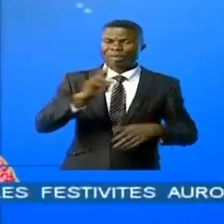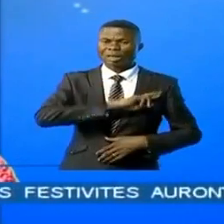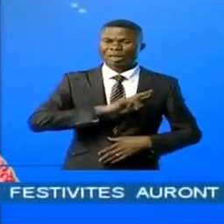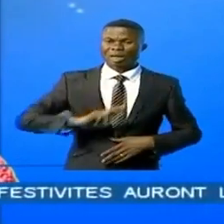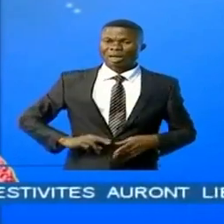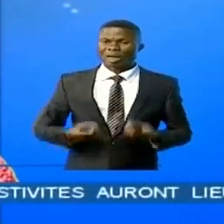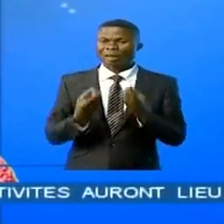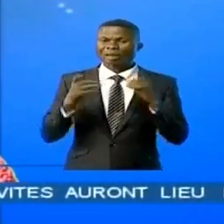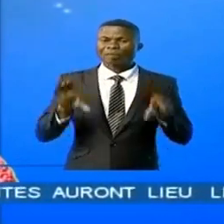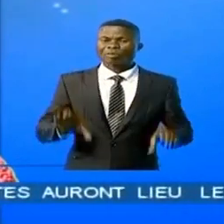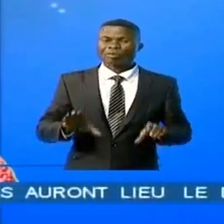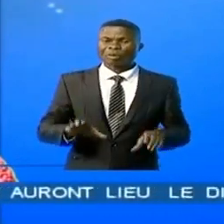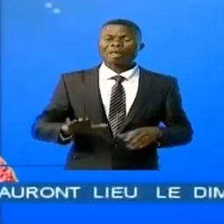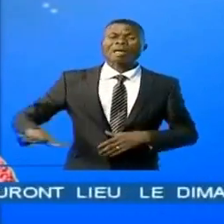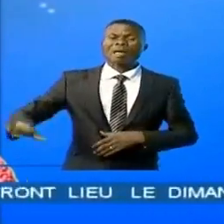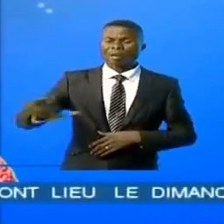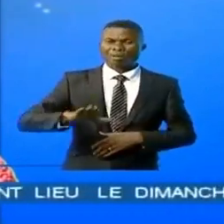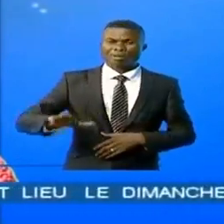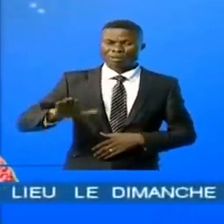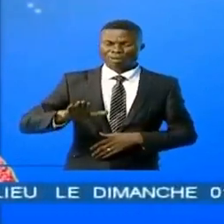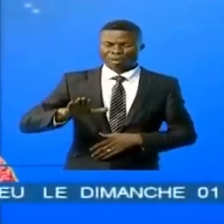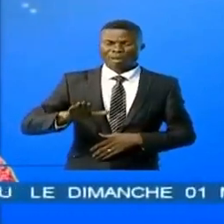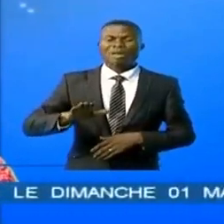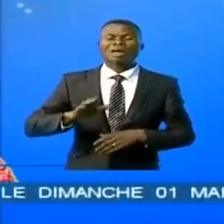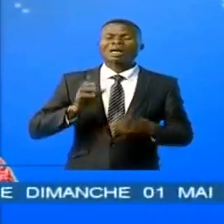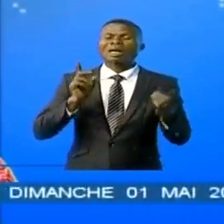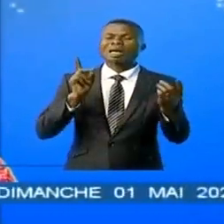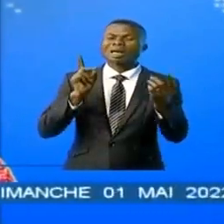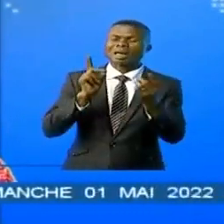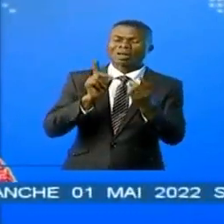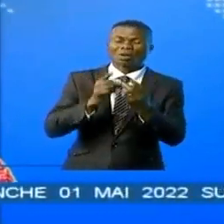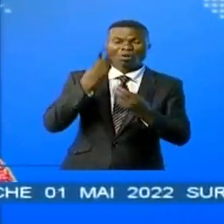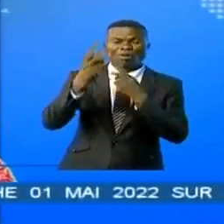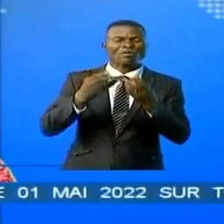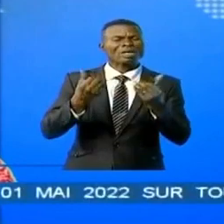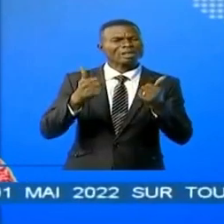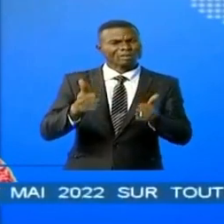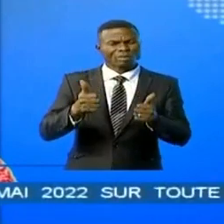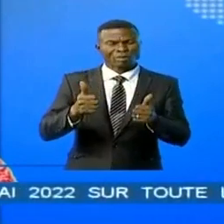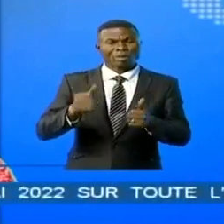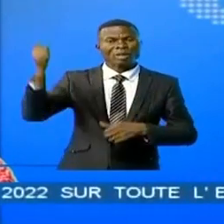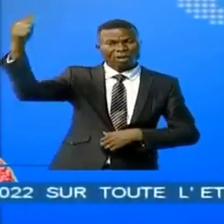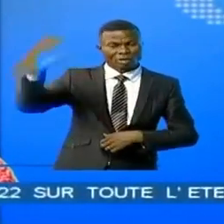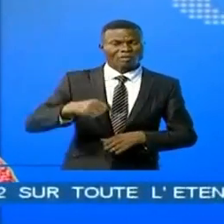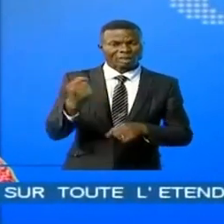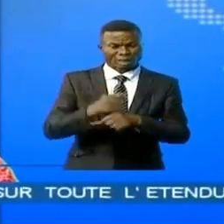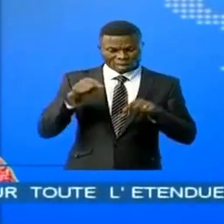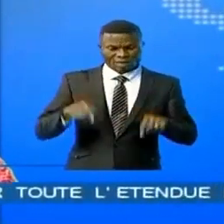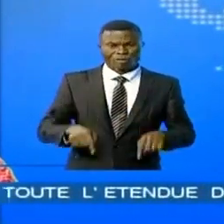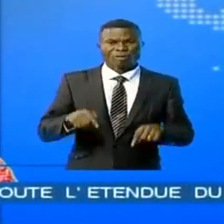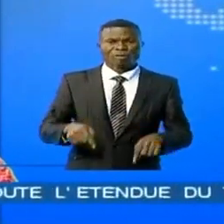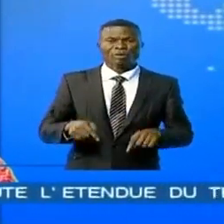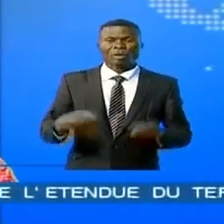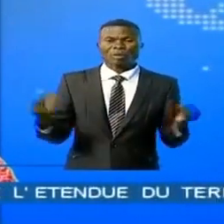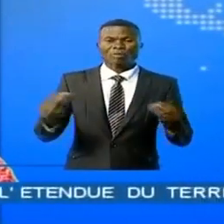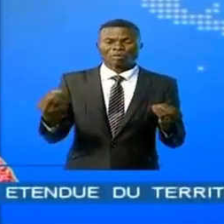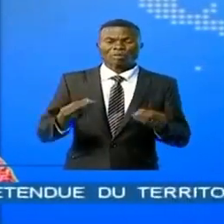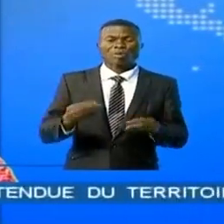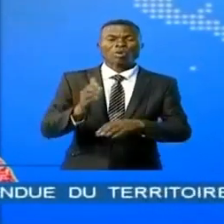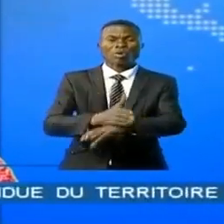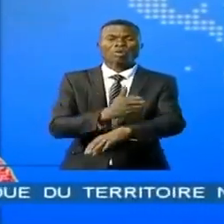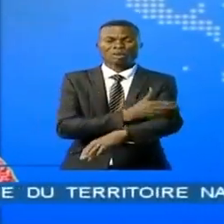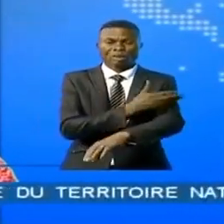démocratique du congo est un pays fréquentable où ils font venir investir aujourd'hui au vu des avancées